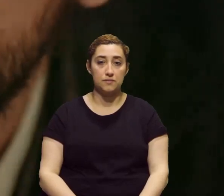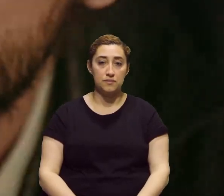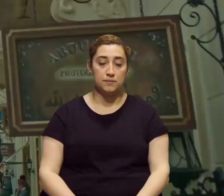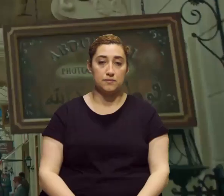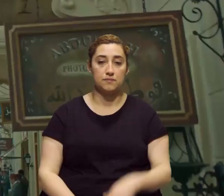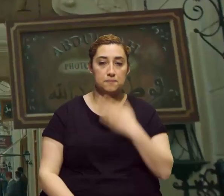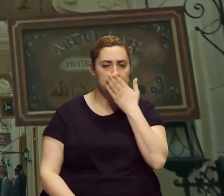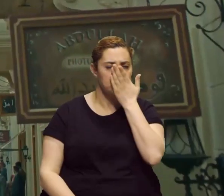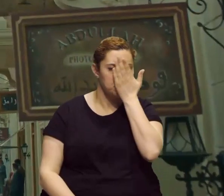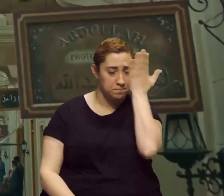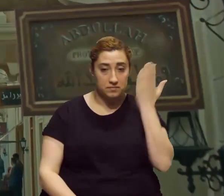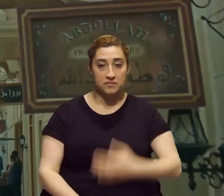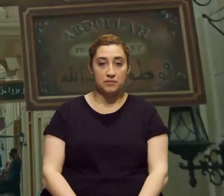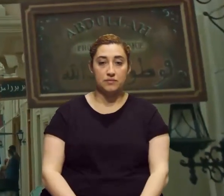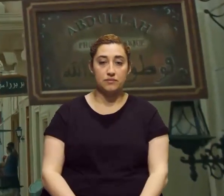kaldı.